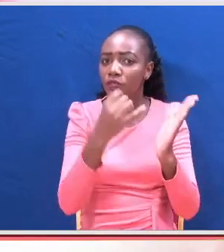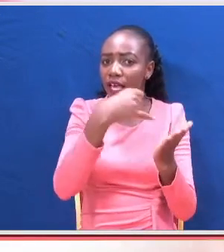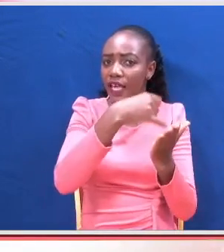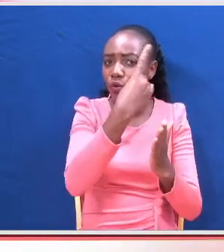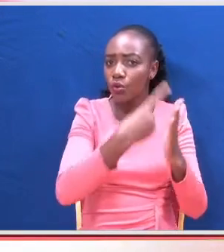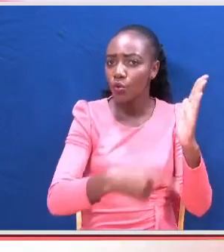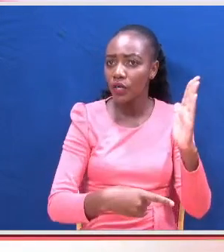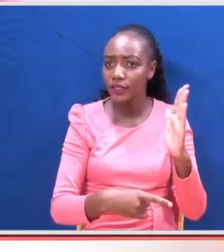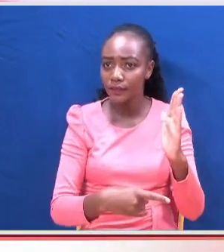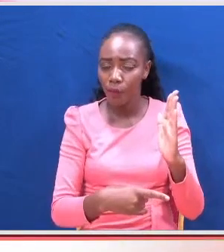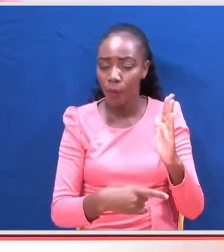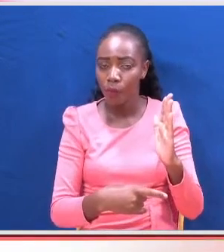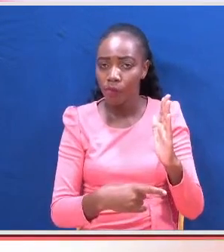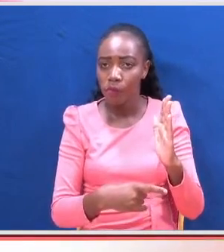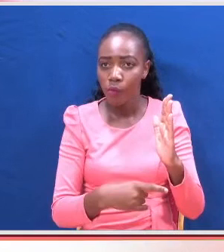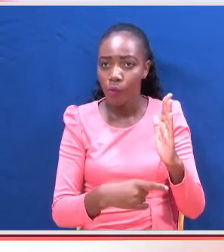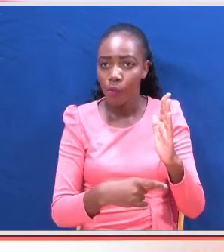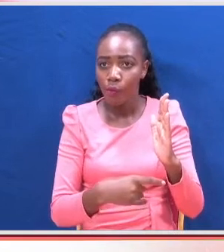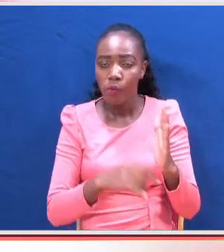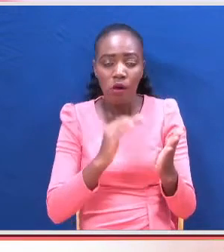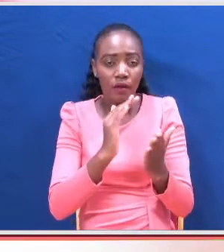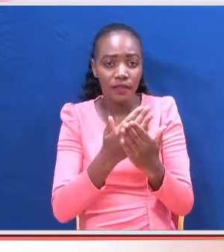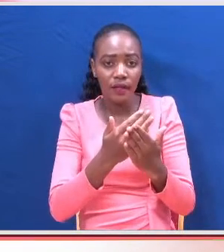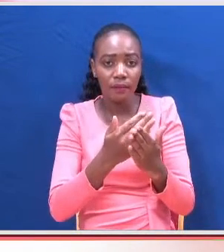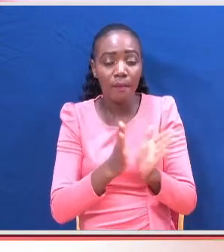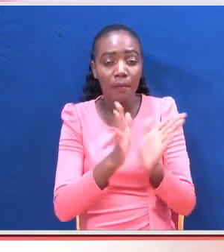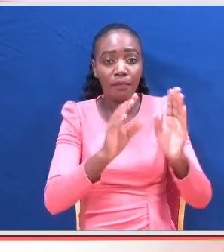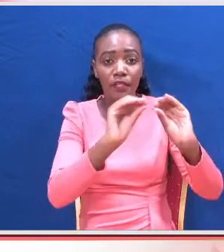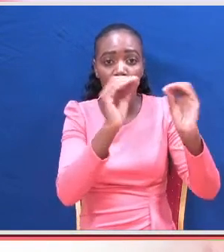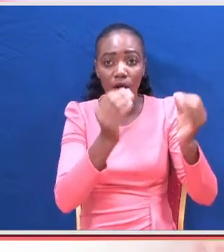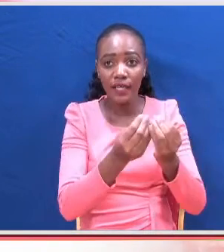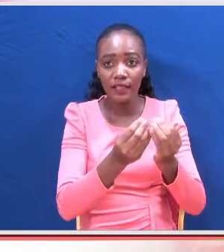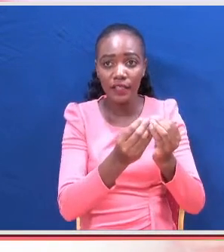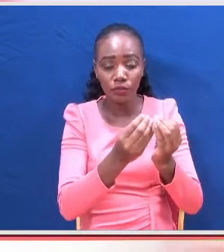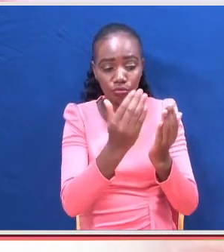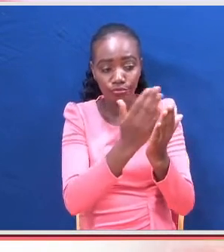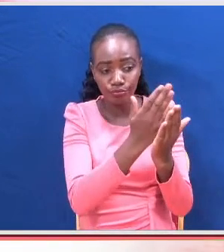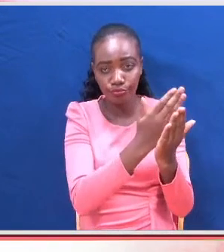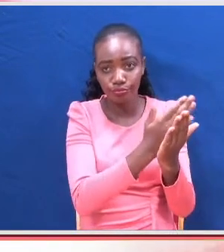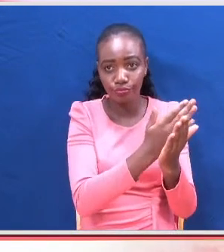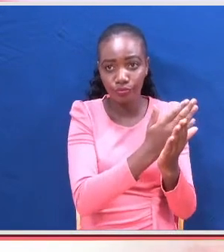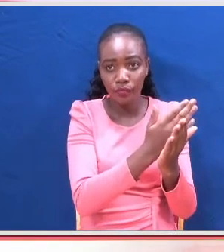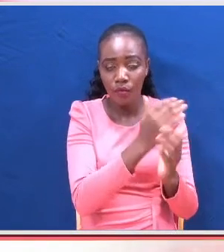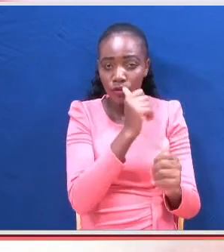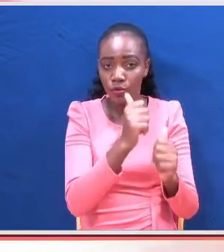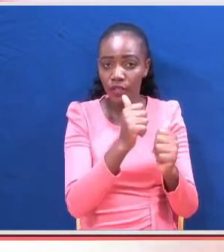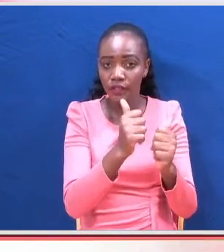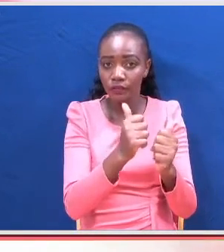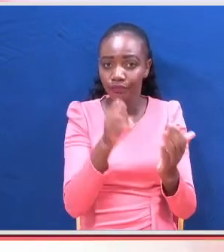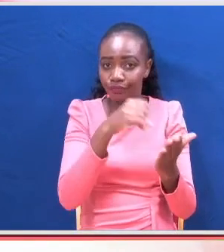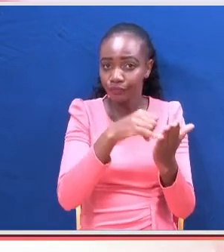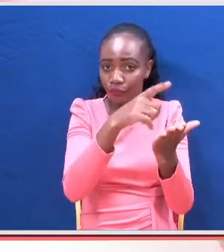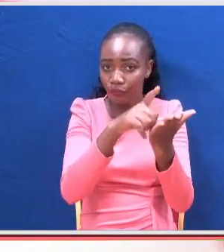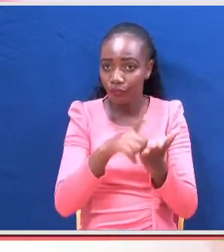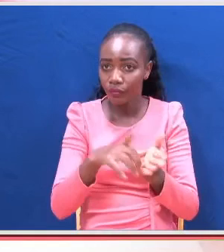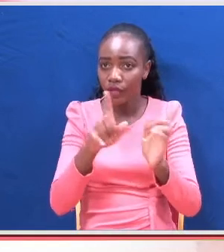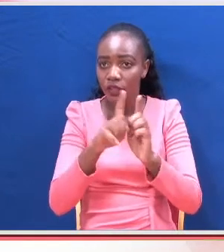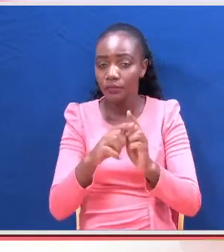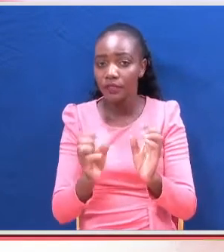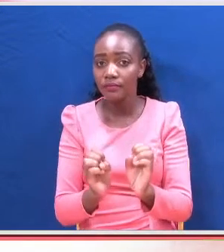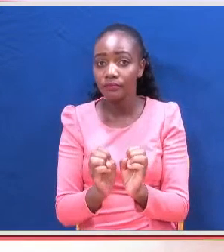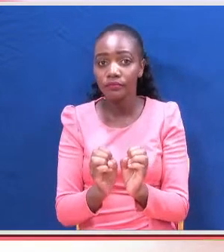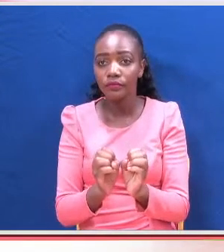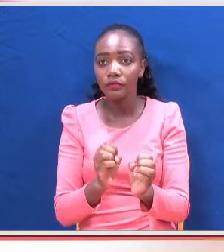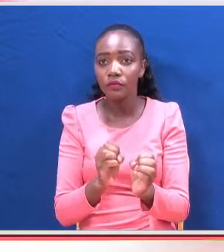ikiwemo kulainishwa kwa baadhi ya mashirika ya umma yanayochangia katika kufujwa kwa fedha pamoja na wazi wa